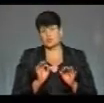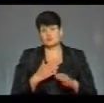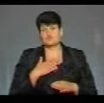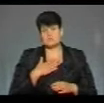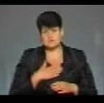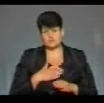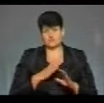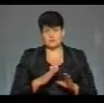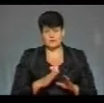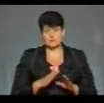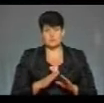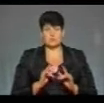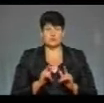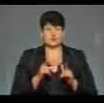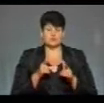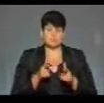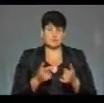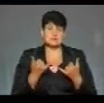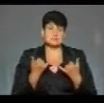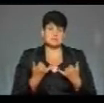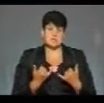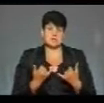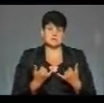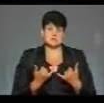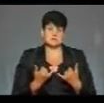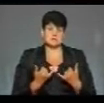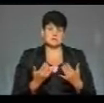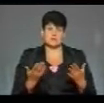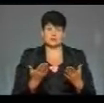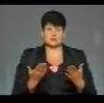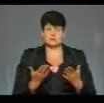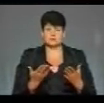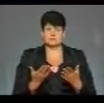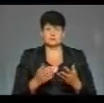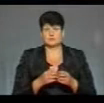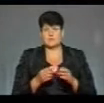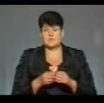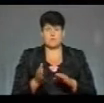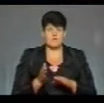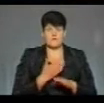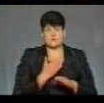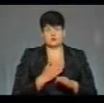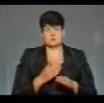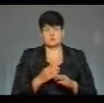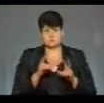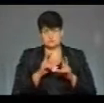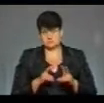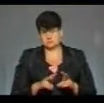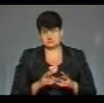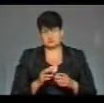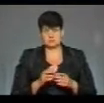задовільному поступила зараз якусь гостру патологію виключили за допомогою обстежень.